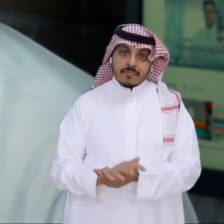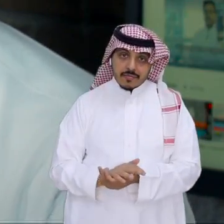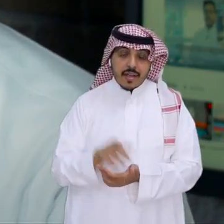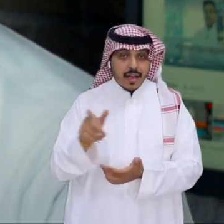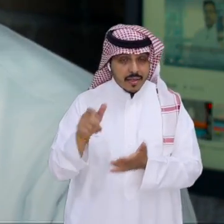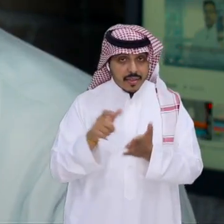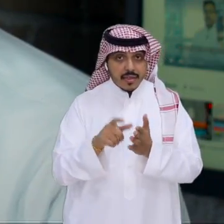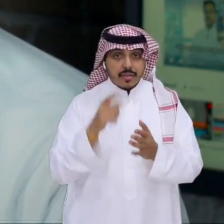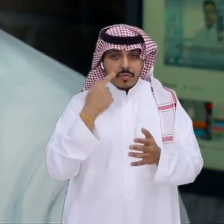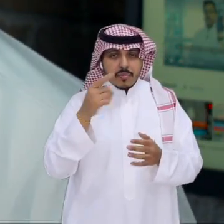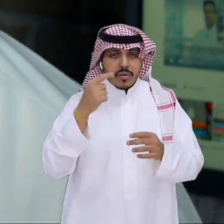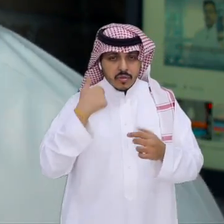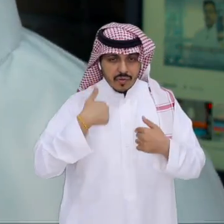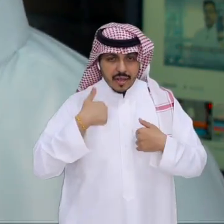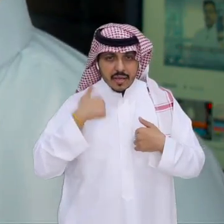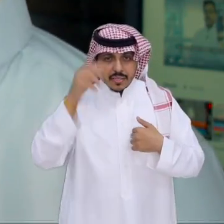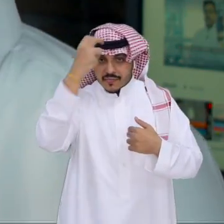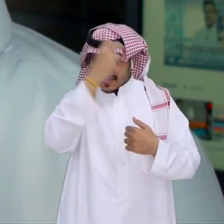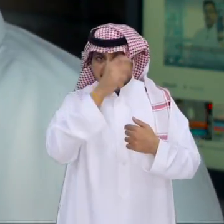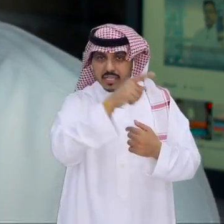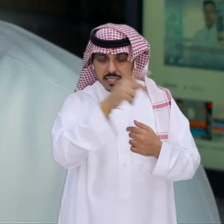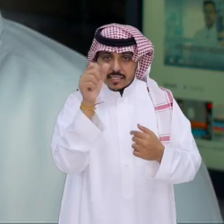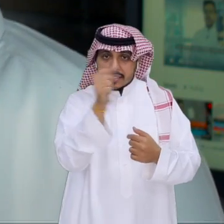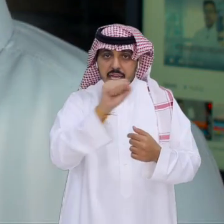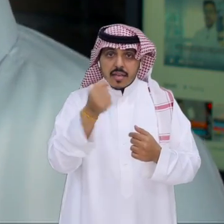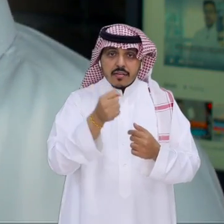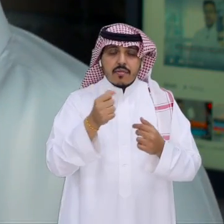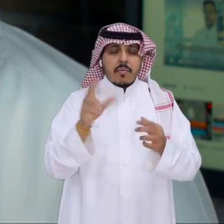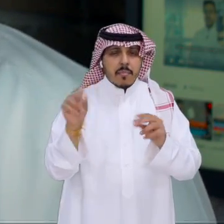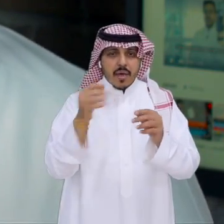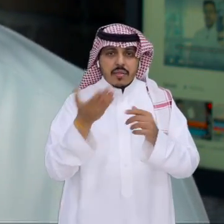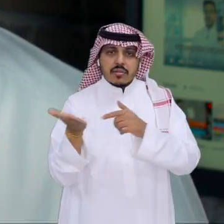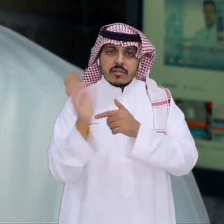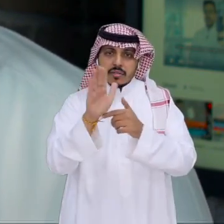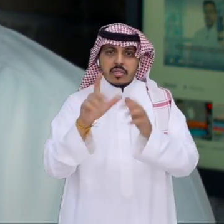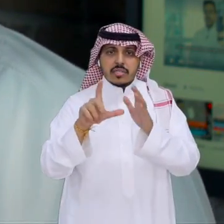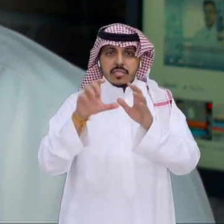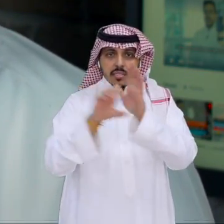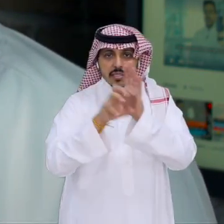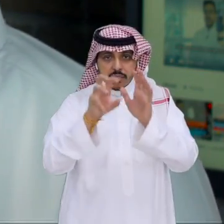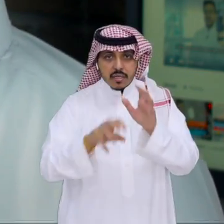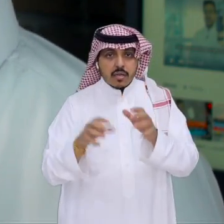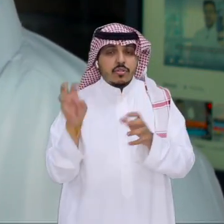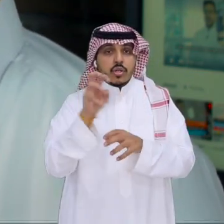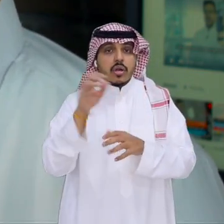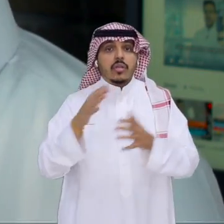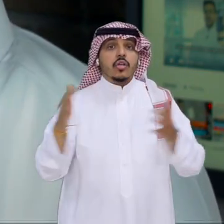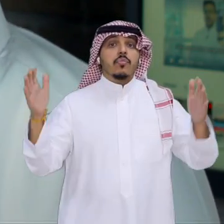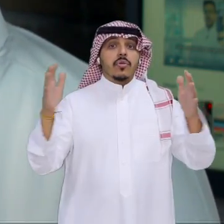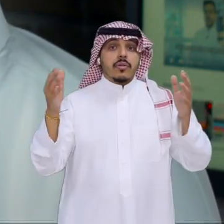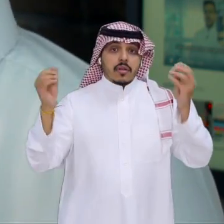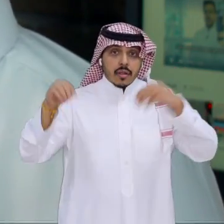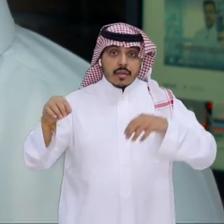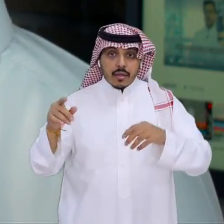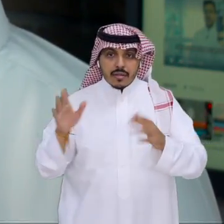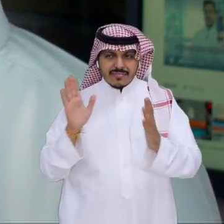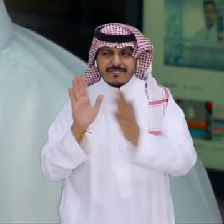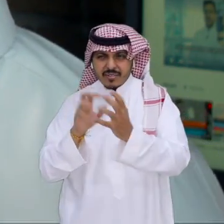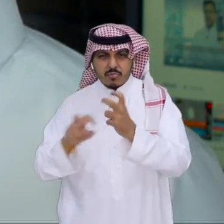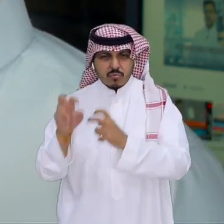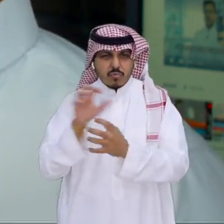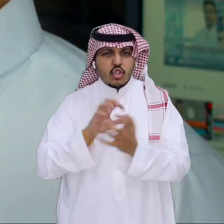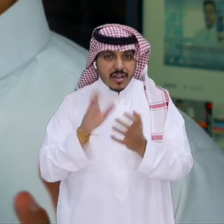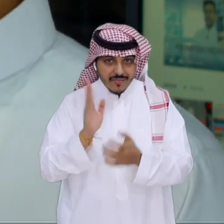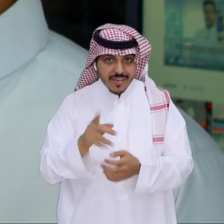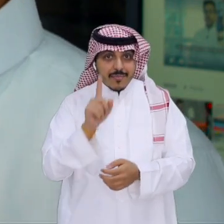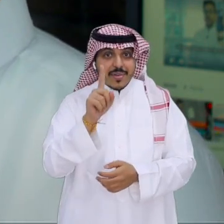بعض الناس متابعين نفس البوستات اللي حاطها في إنستغرام، سبق وواجهت بعض الأشياء مع شركات أكبر كمان، والحمد لله رب العالمين.